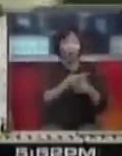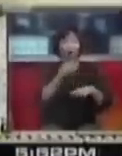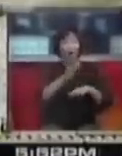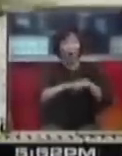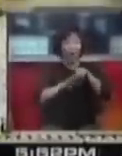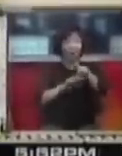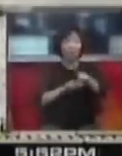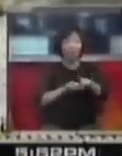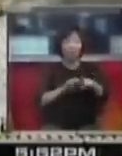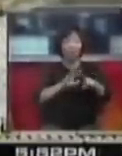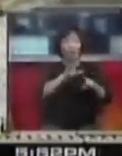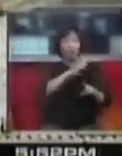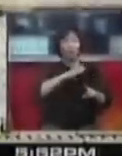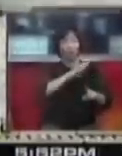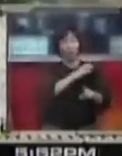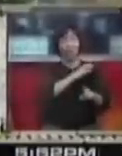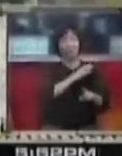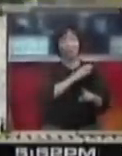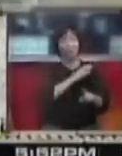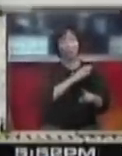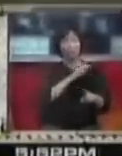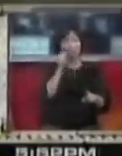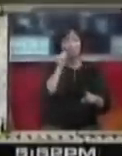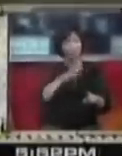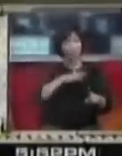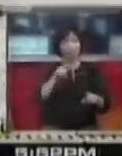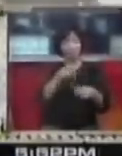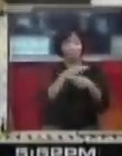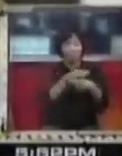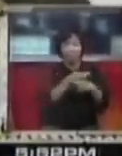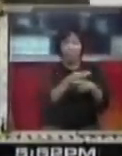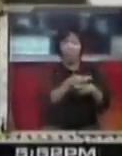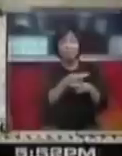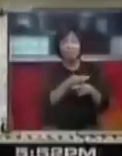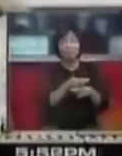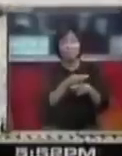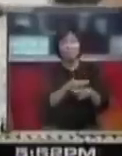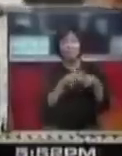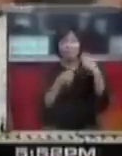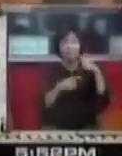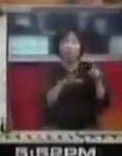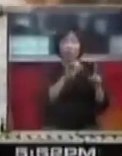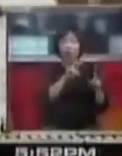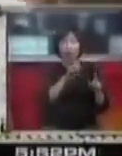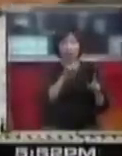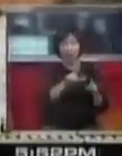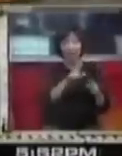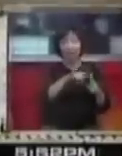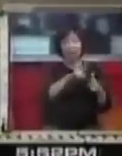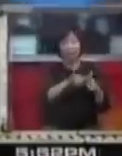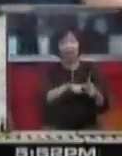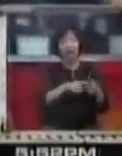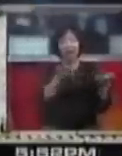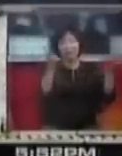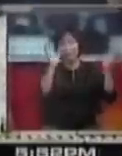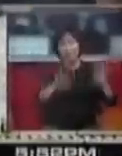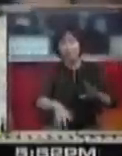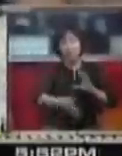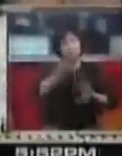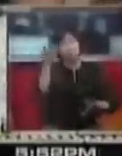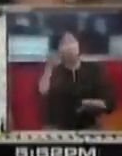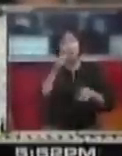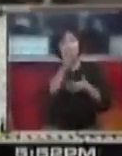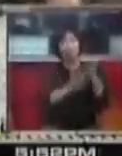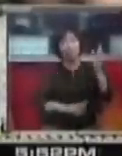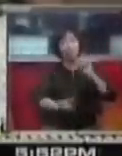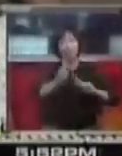nang ipaayos ni Congresswoman Mitch Cahayon ng ikalawang distrito ng Caloocan ang kanal sa kanilang lugar. Pero ayon